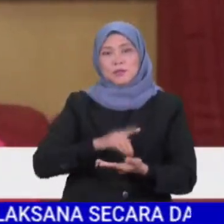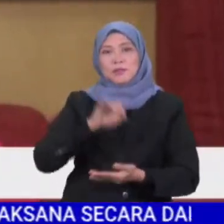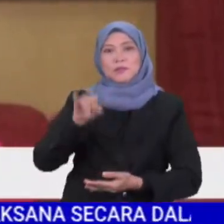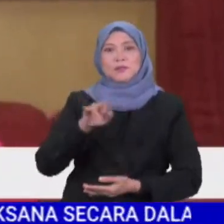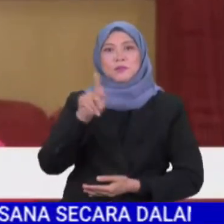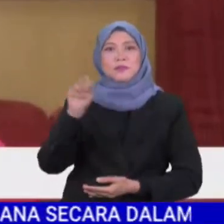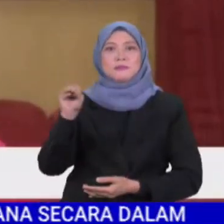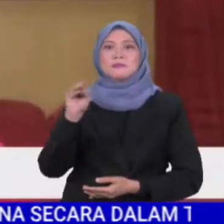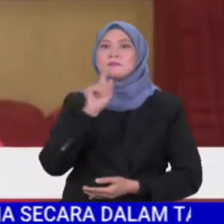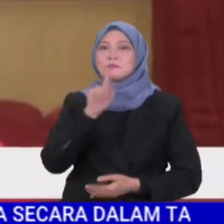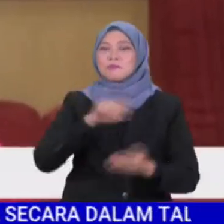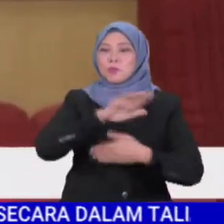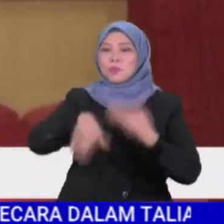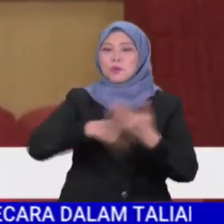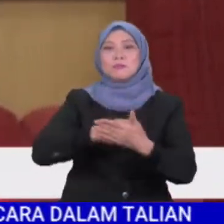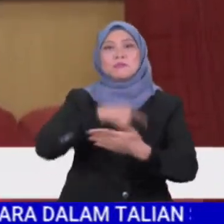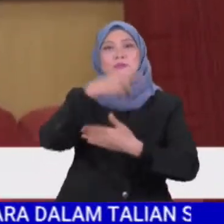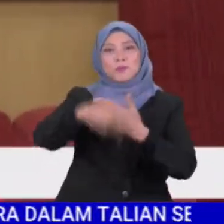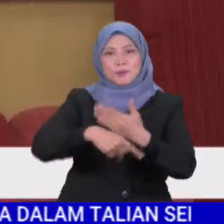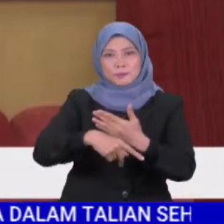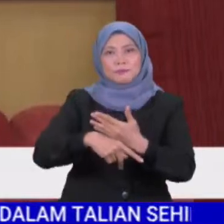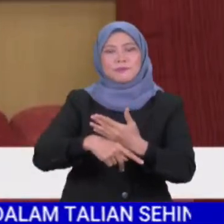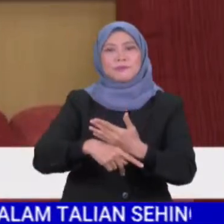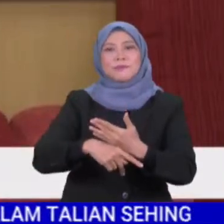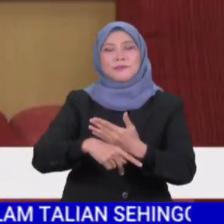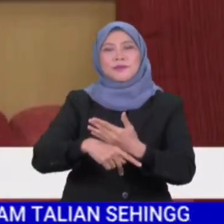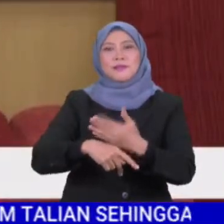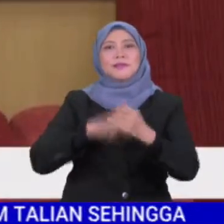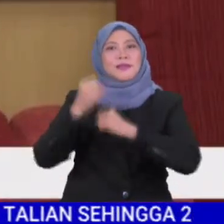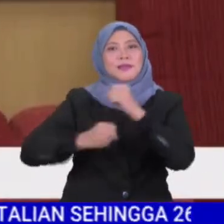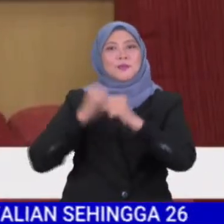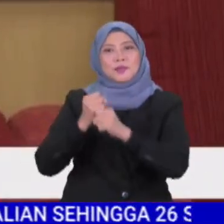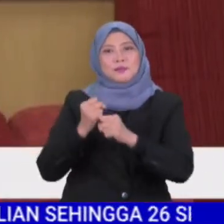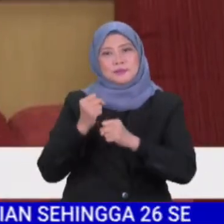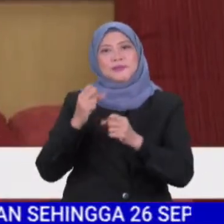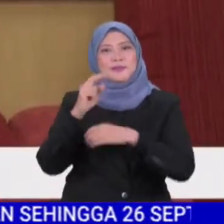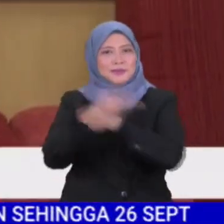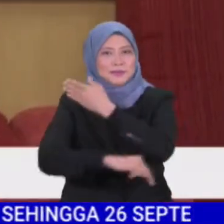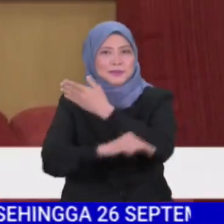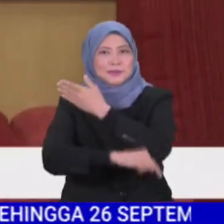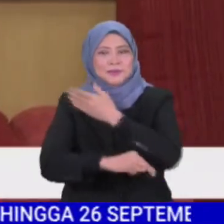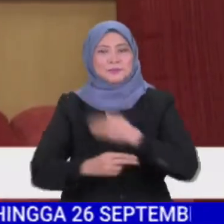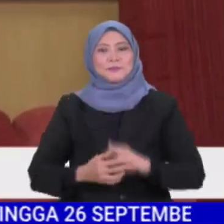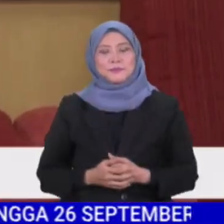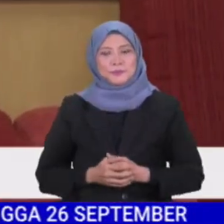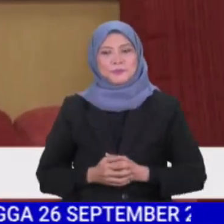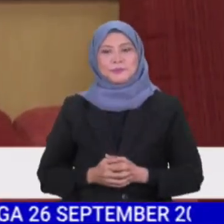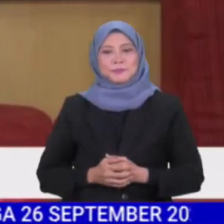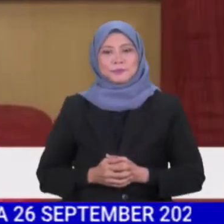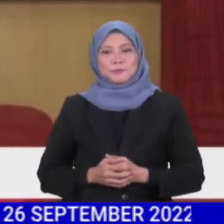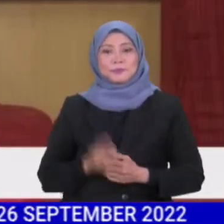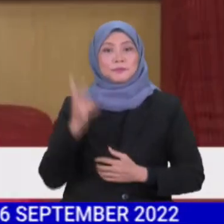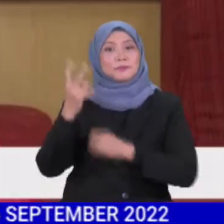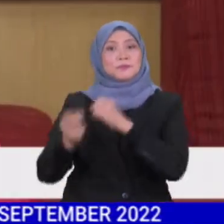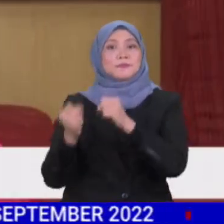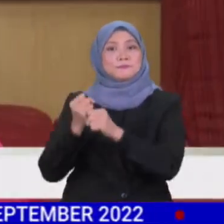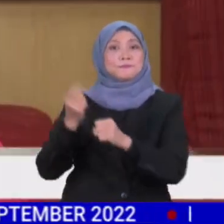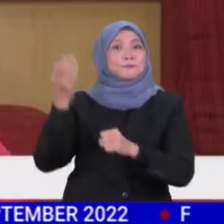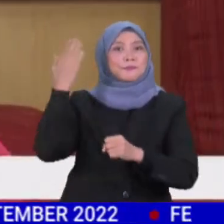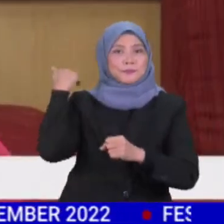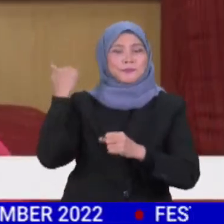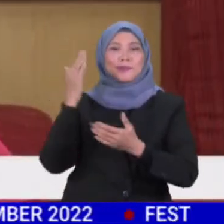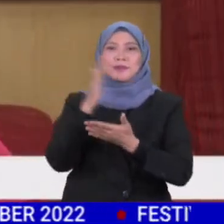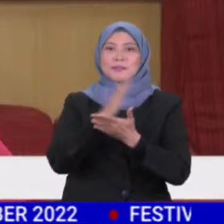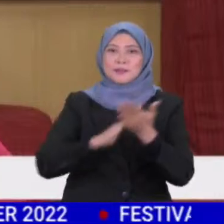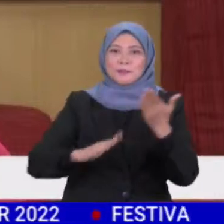Salam, kesemua program tersebut juga merupakan acara tahunan negeri. Dua tahun yang lepas ni, sebahagian